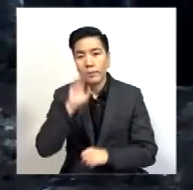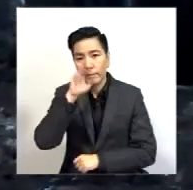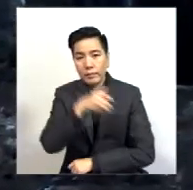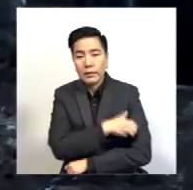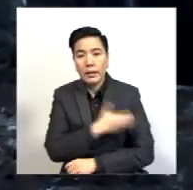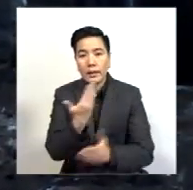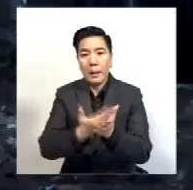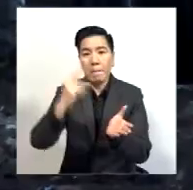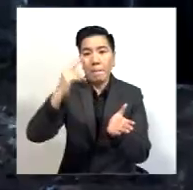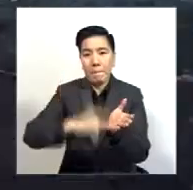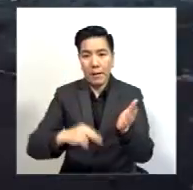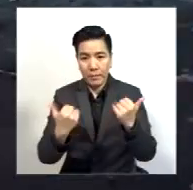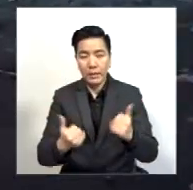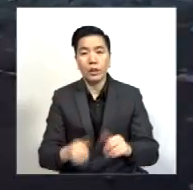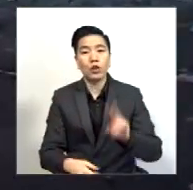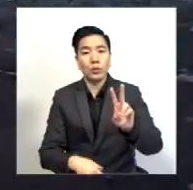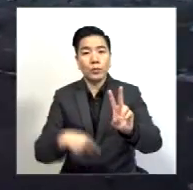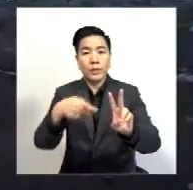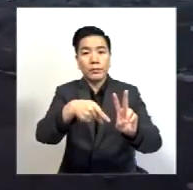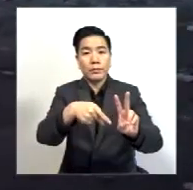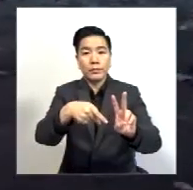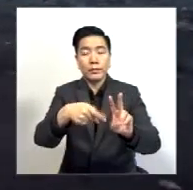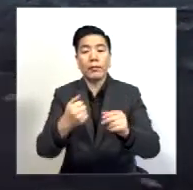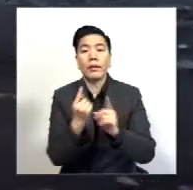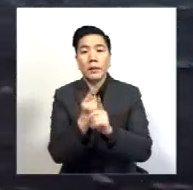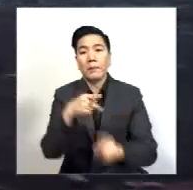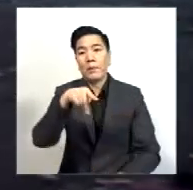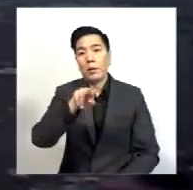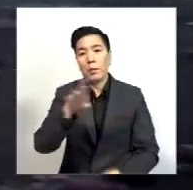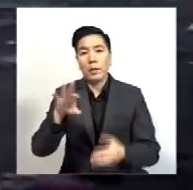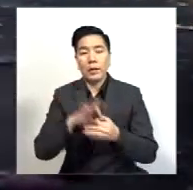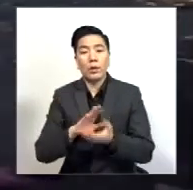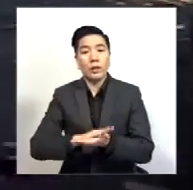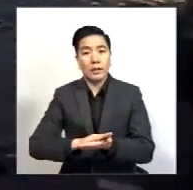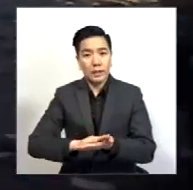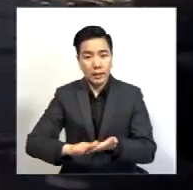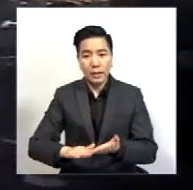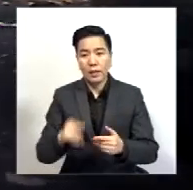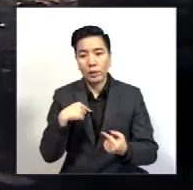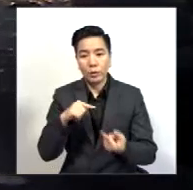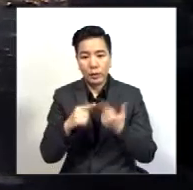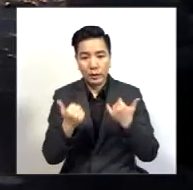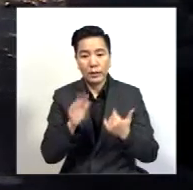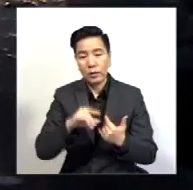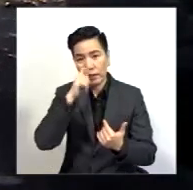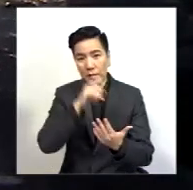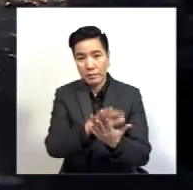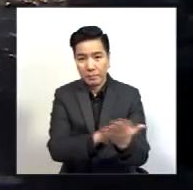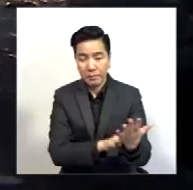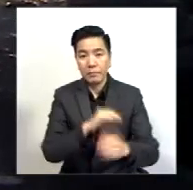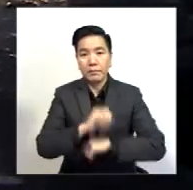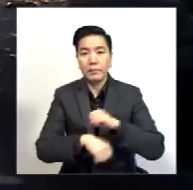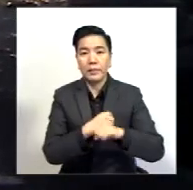เปรียบเทียบปรับคนขับทันทีเป็นเงิน 2,000 บาทตามพ.ร.บ.รักษาความสะอาดและความเป็นระเบียบเรียบร้อยของบ้านเมือง